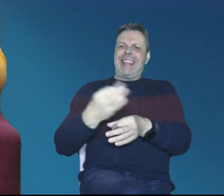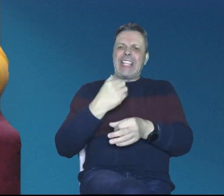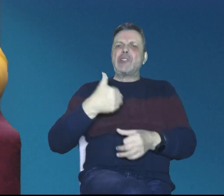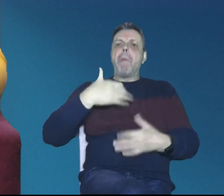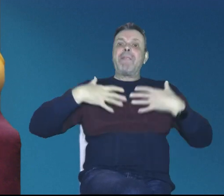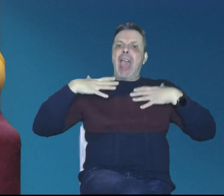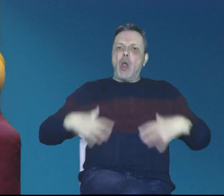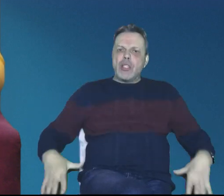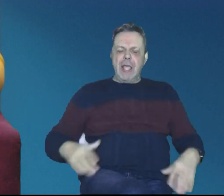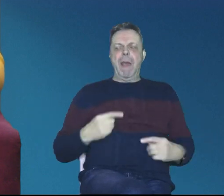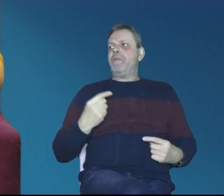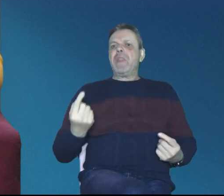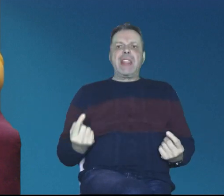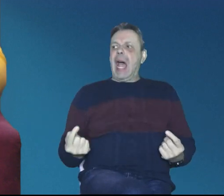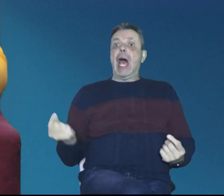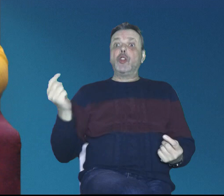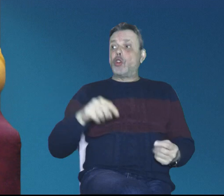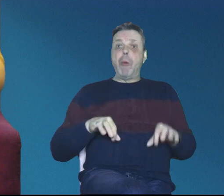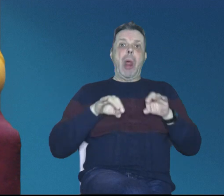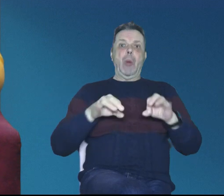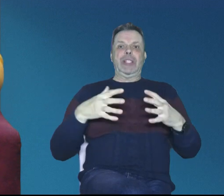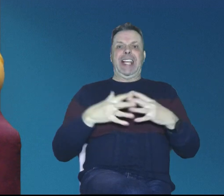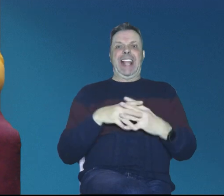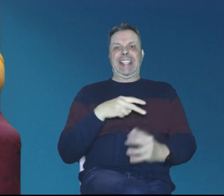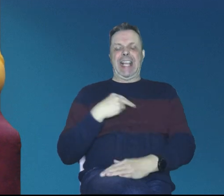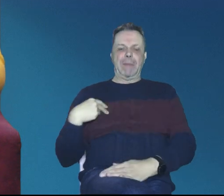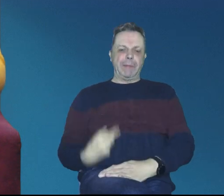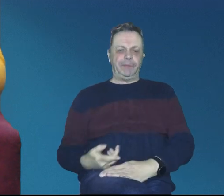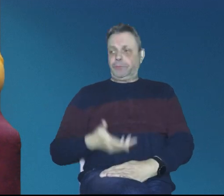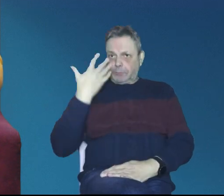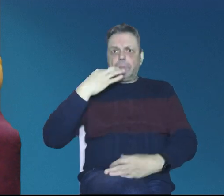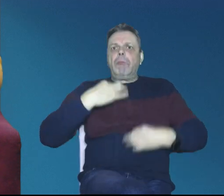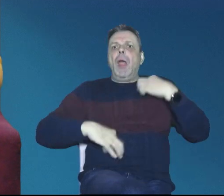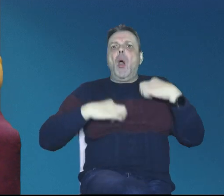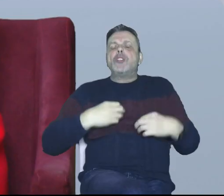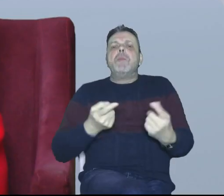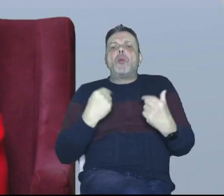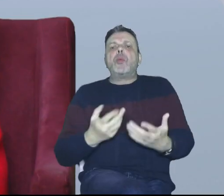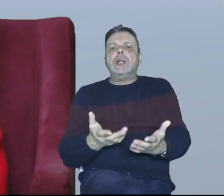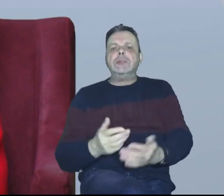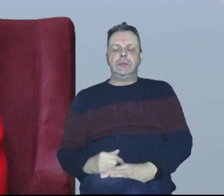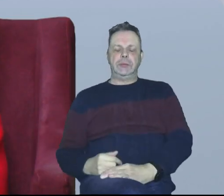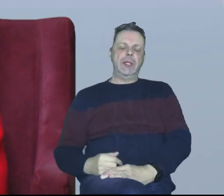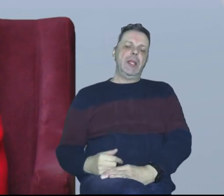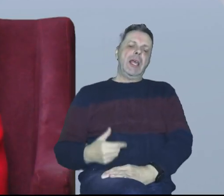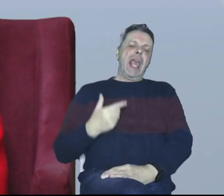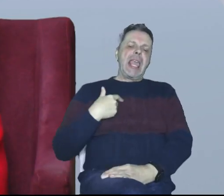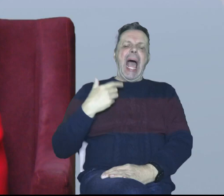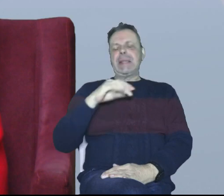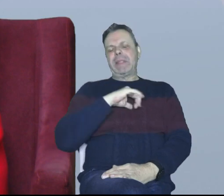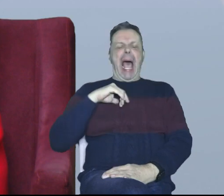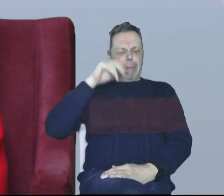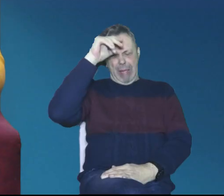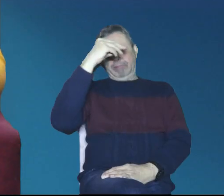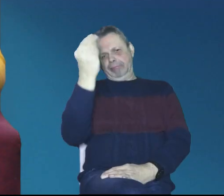da sašijemo prve kostimiće i da se pojavimo na ulicama grada Zagreba. Otkuda kostimi? Evo, to sam upravo htjela pitati. Pa